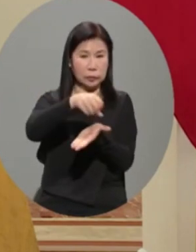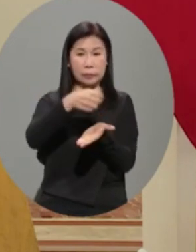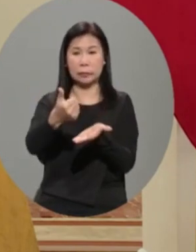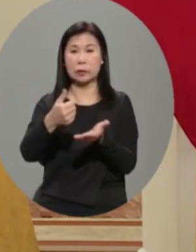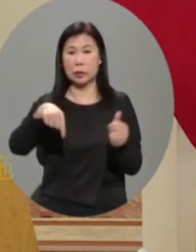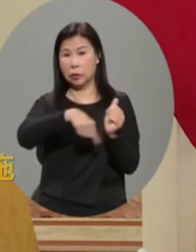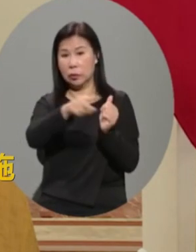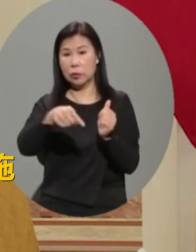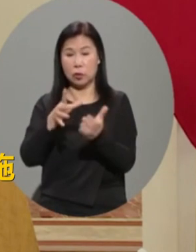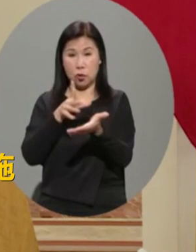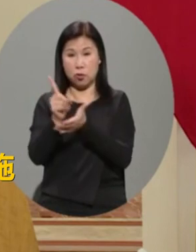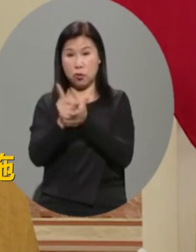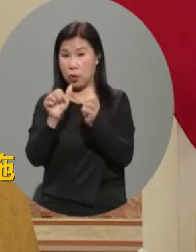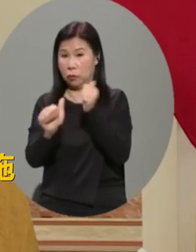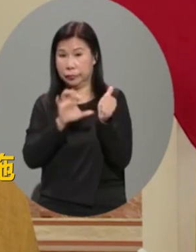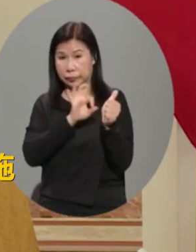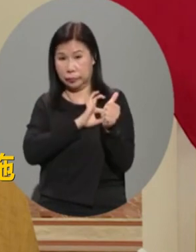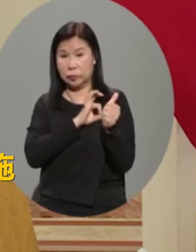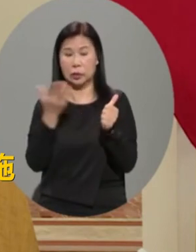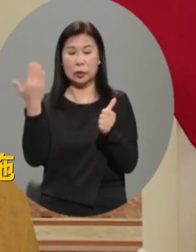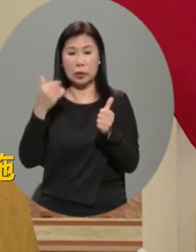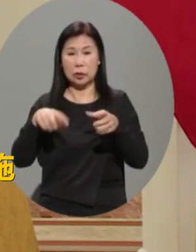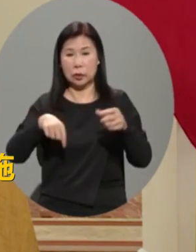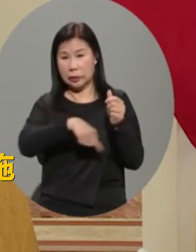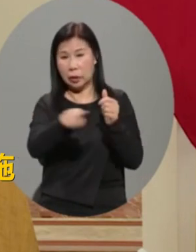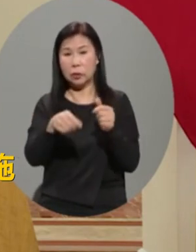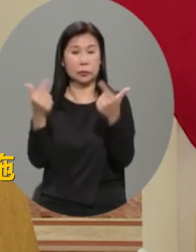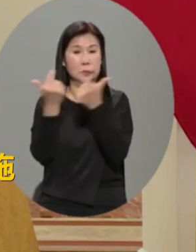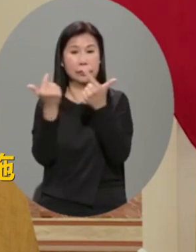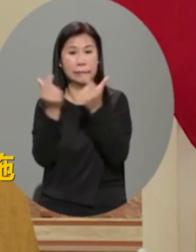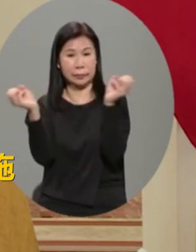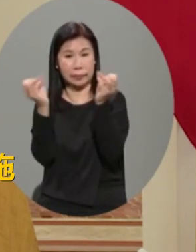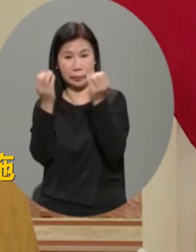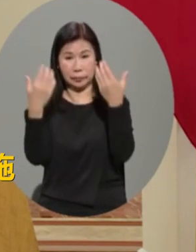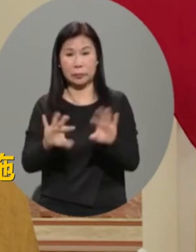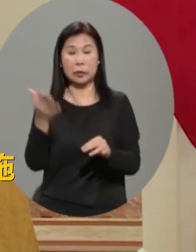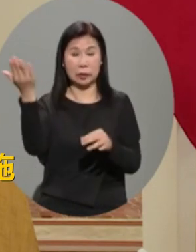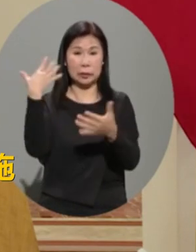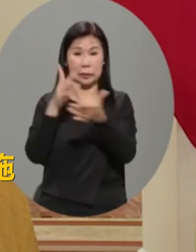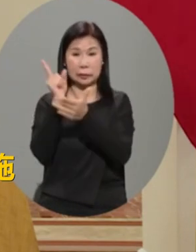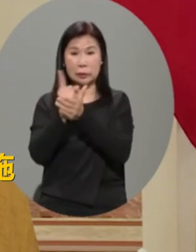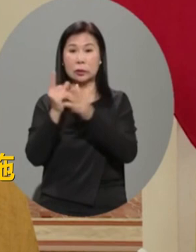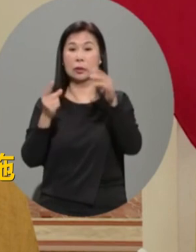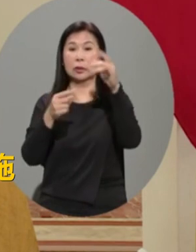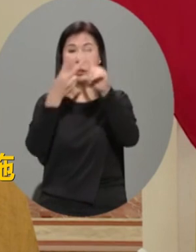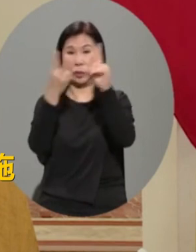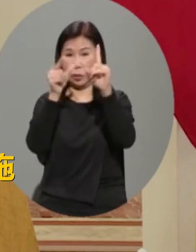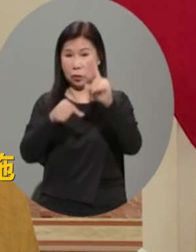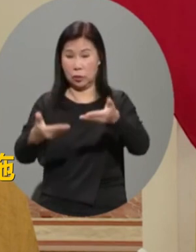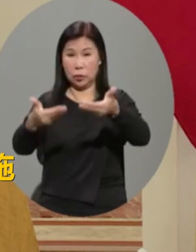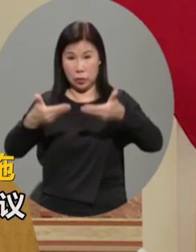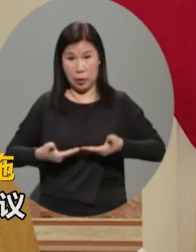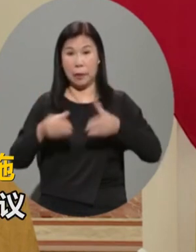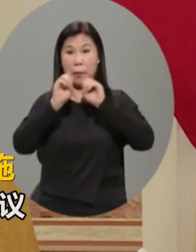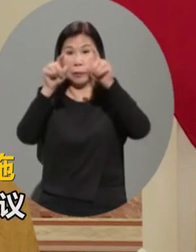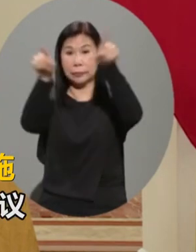土地供應專責小組進行了一場土地大辯論之後，在去年年底提交全面報